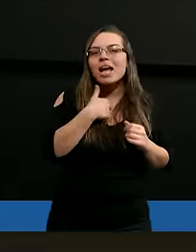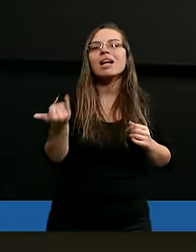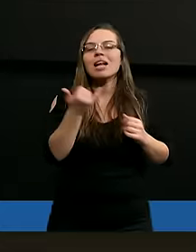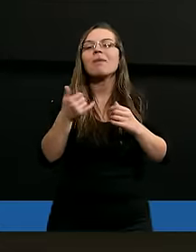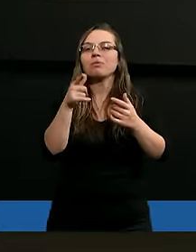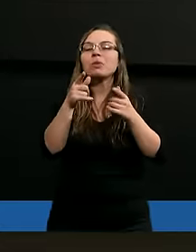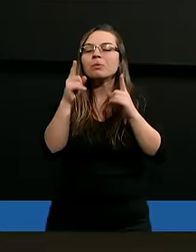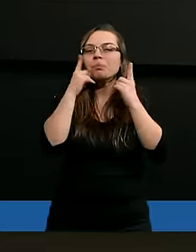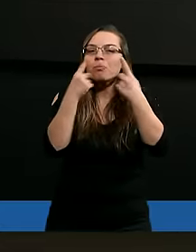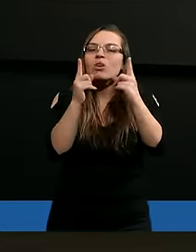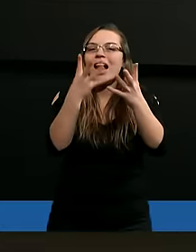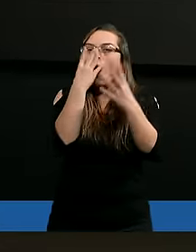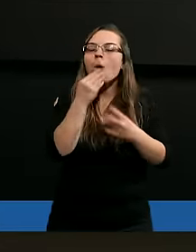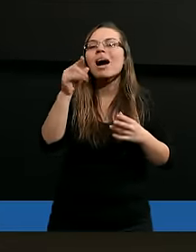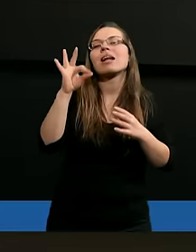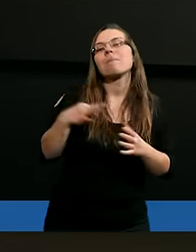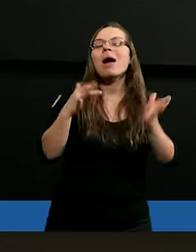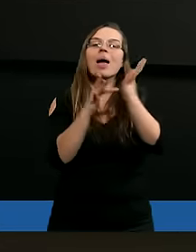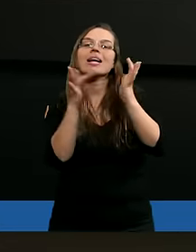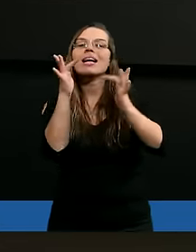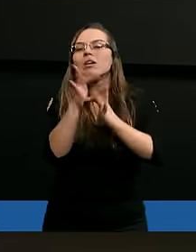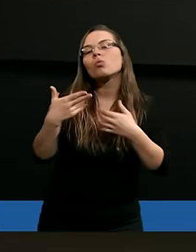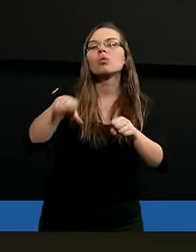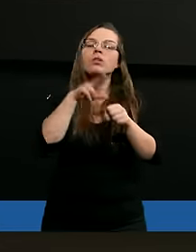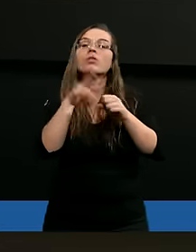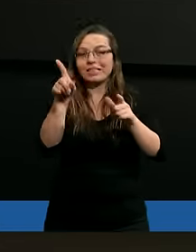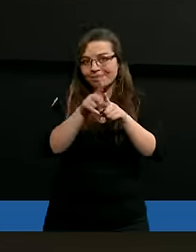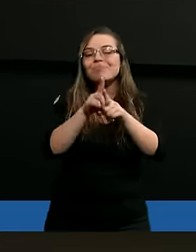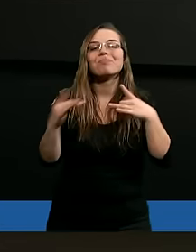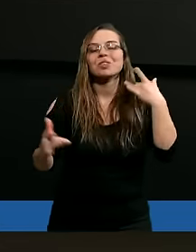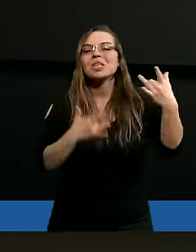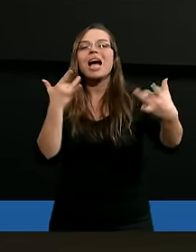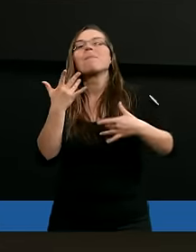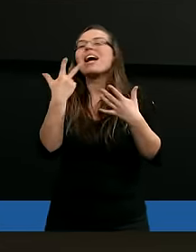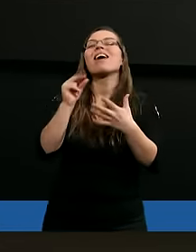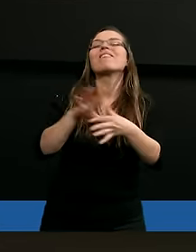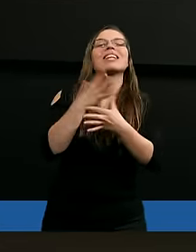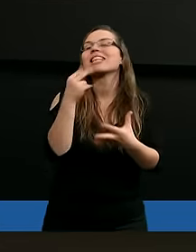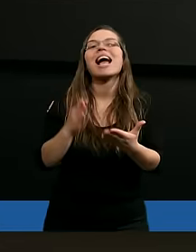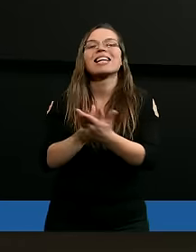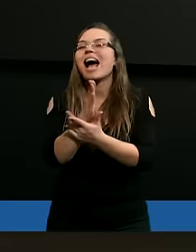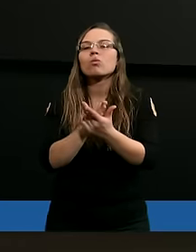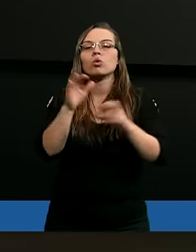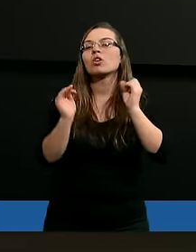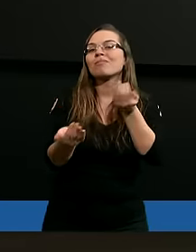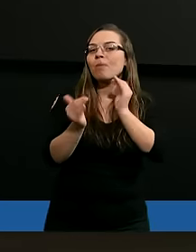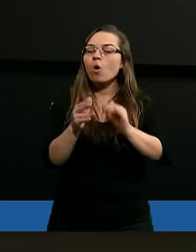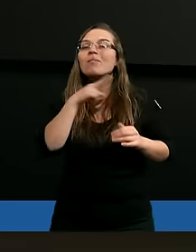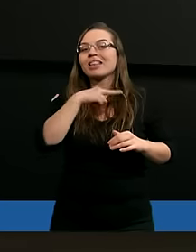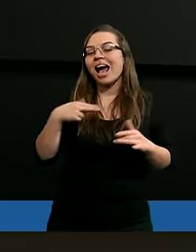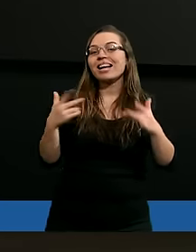najbardziej pokrzepiający był obraz Pana Jezusa, który też cierpiał w zupełnie niezasłużony sposób. O ile nasze